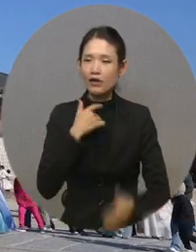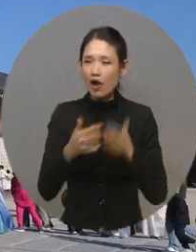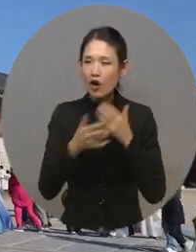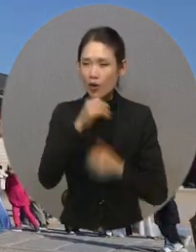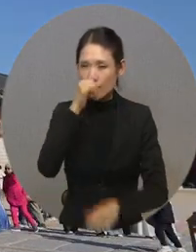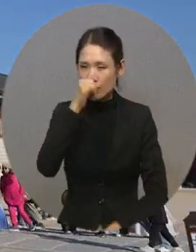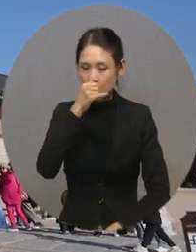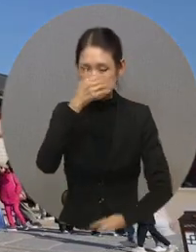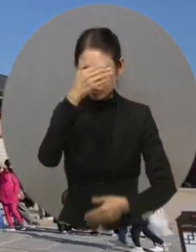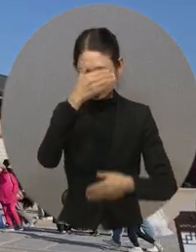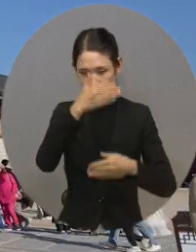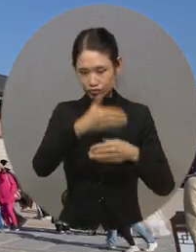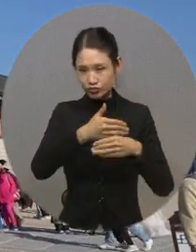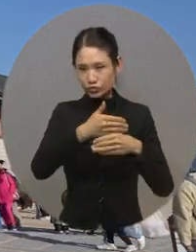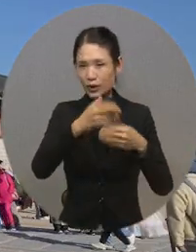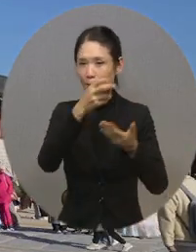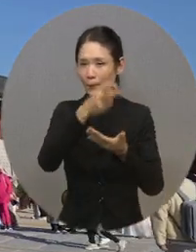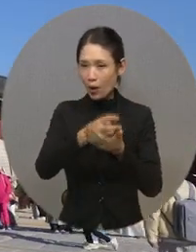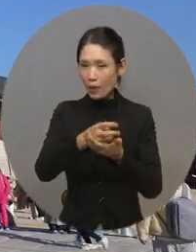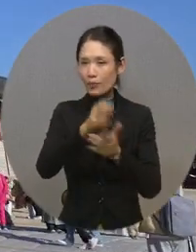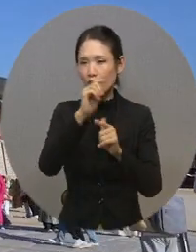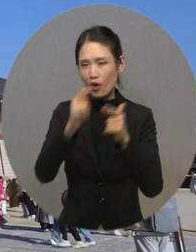장벽을 허물자는 뜻입니다.